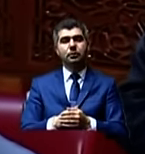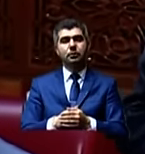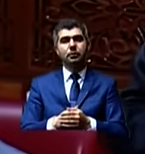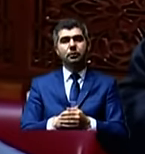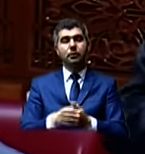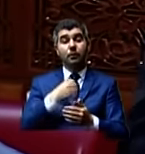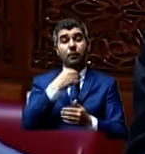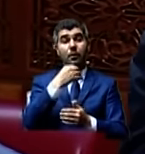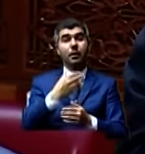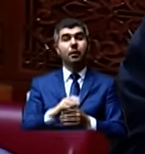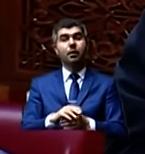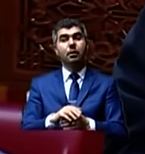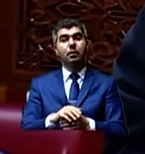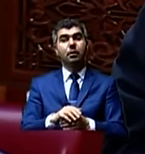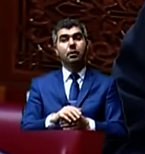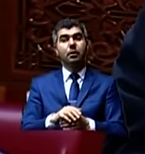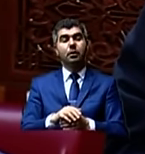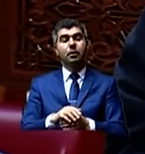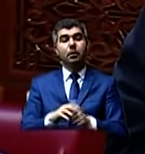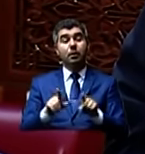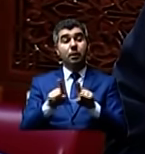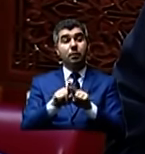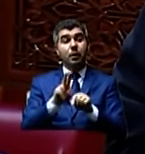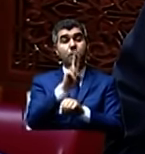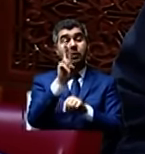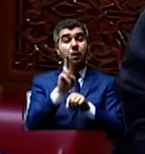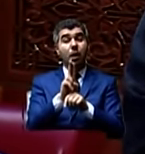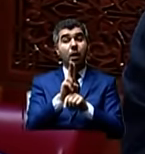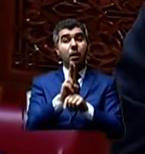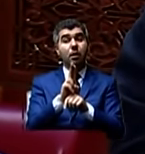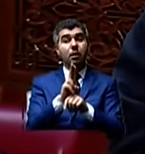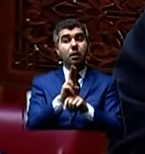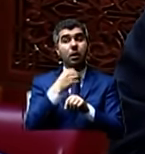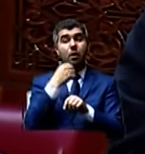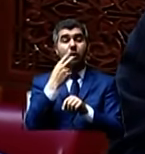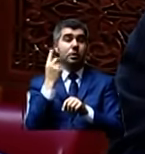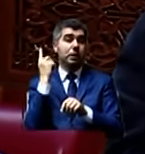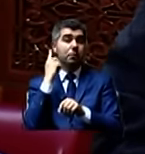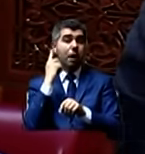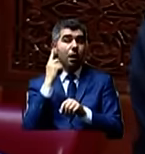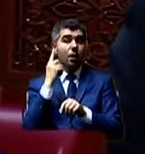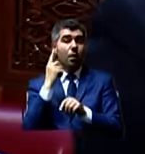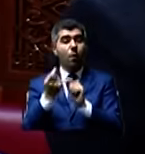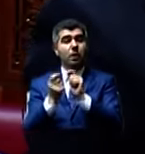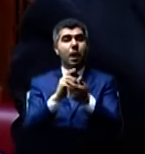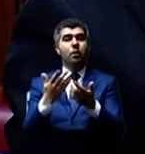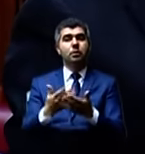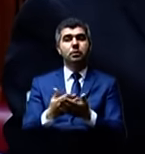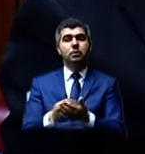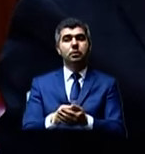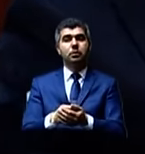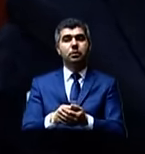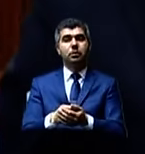في الحقيقة الضمان ديال السؤال شيء والعرض شيء آخر، ولكن غنجاوب على العرض.